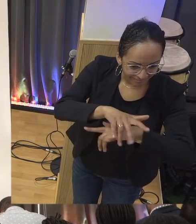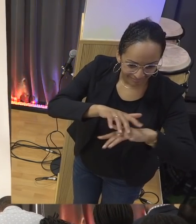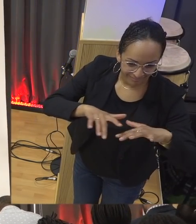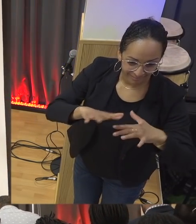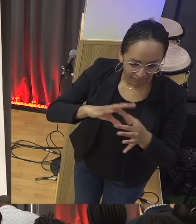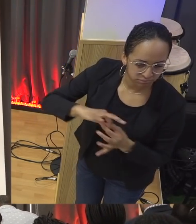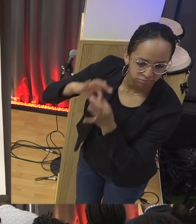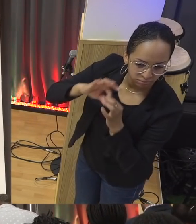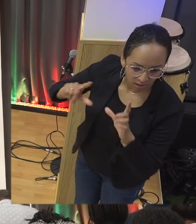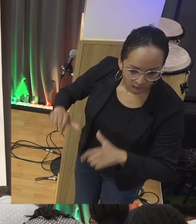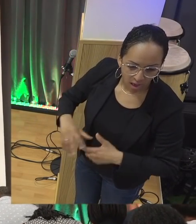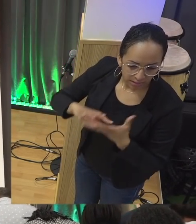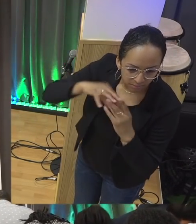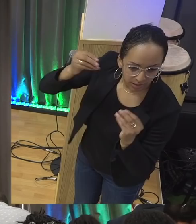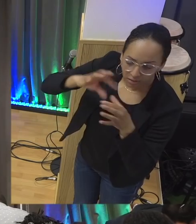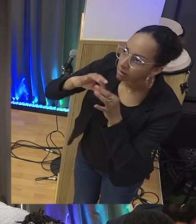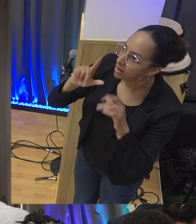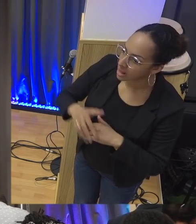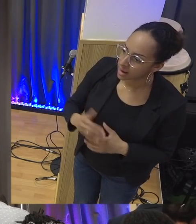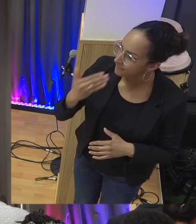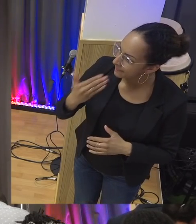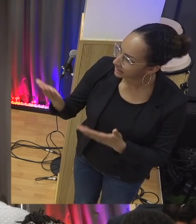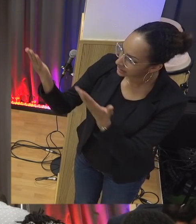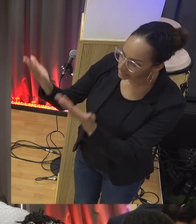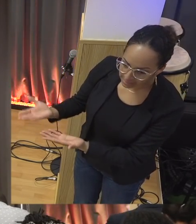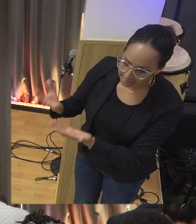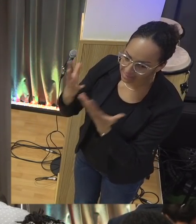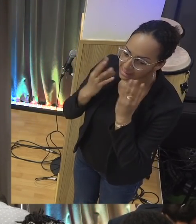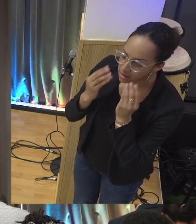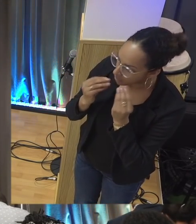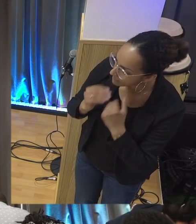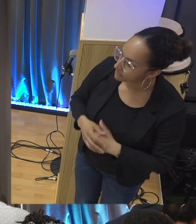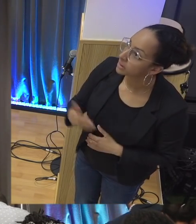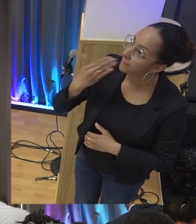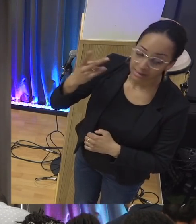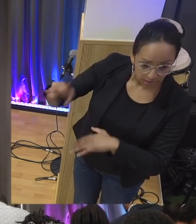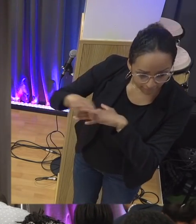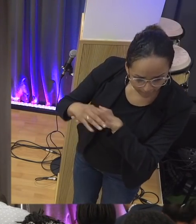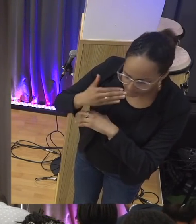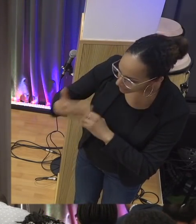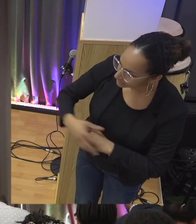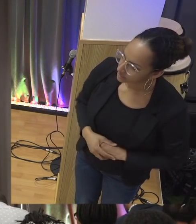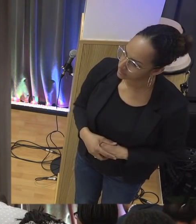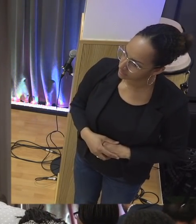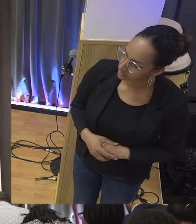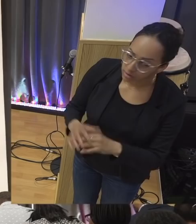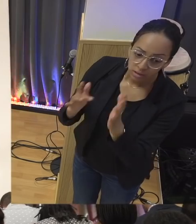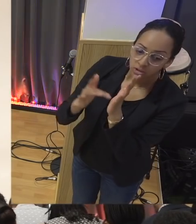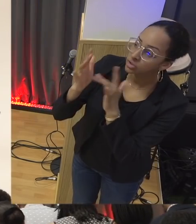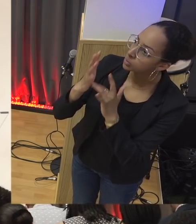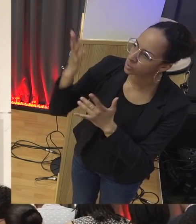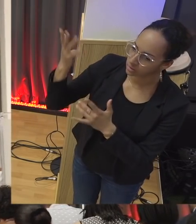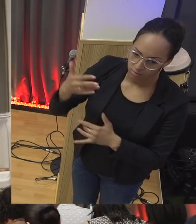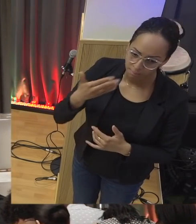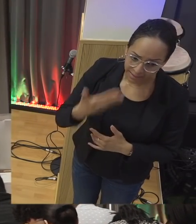église. Merci pour mon frère Guillaume, pour son épouse. Merci parce que, Seigneur Jésus, cette église, tu n'as pas dit ton dernier